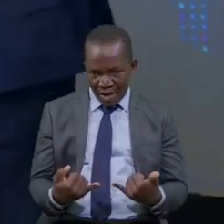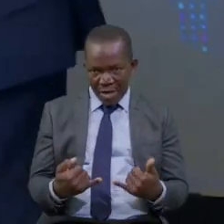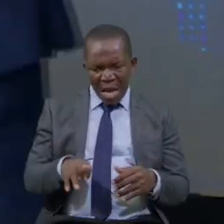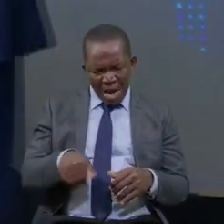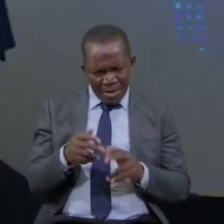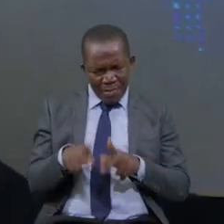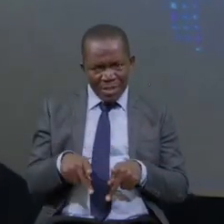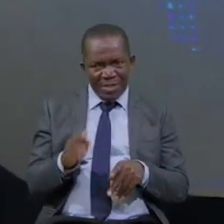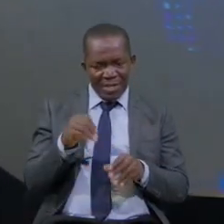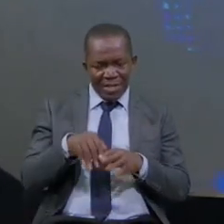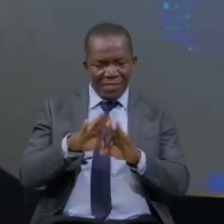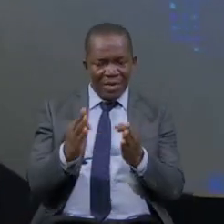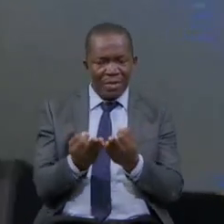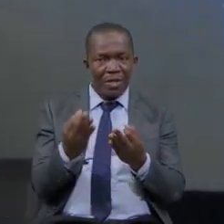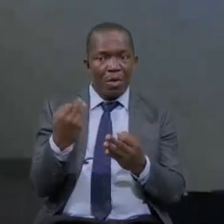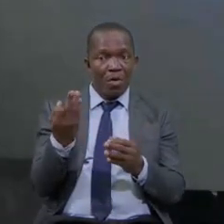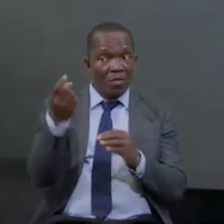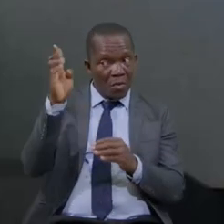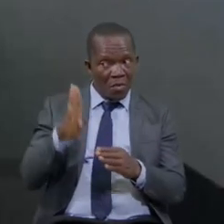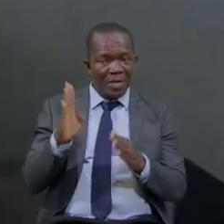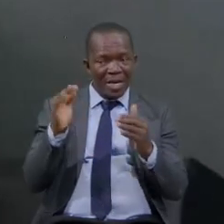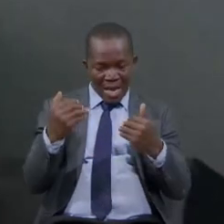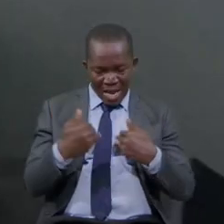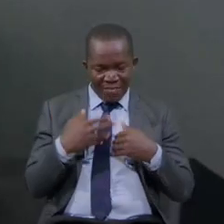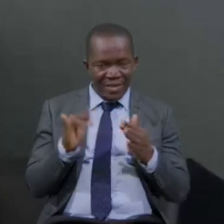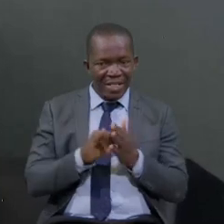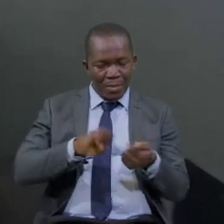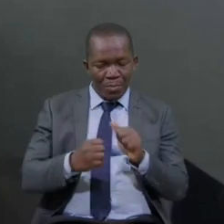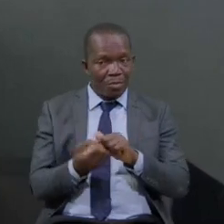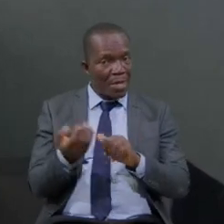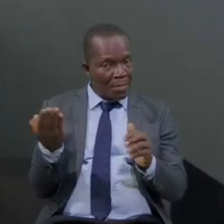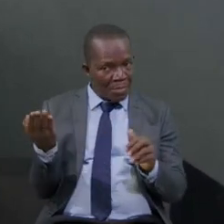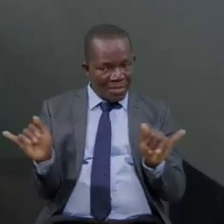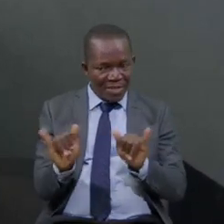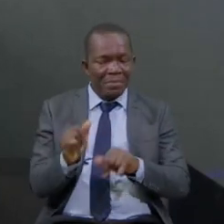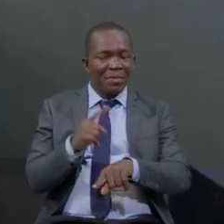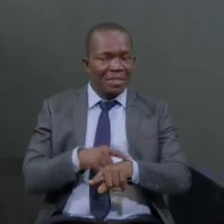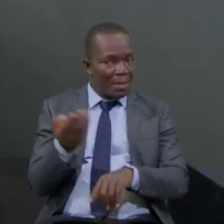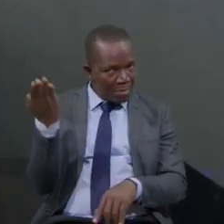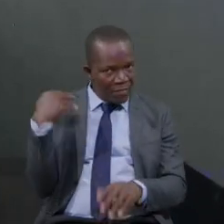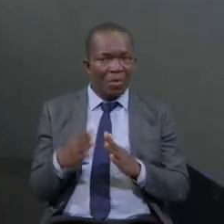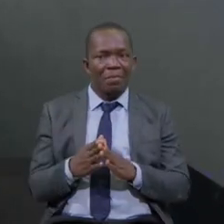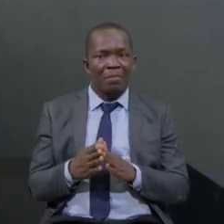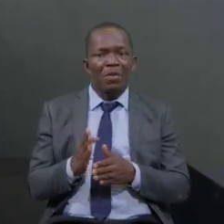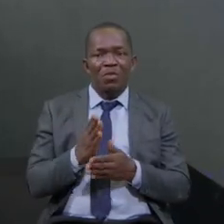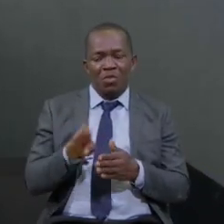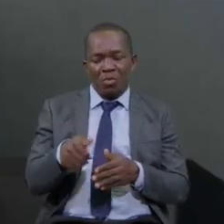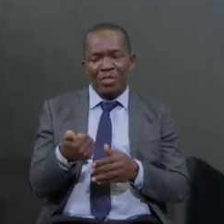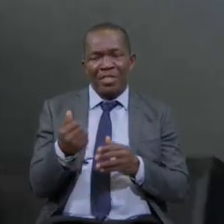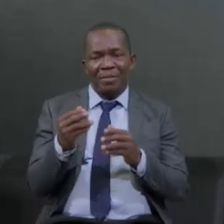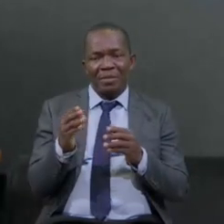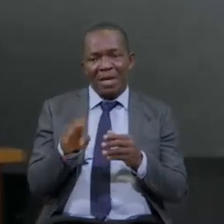Regarde les épreuves que tu as. Quelqu'un d'autre sauvé par la grâce gardé par la puissance de